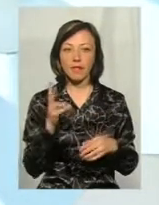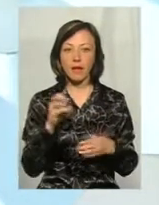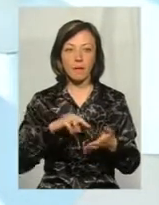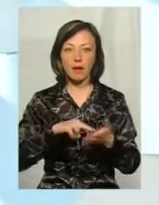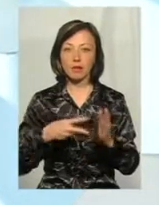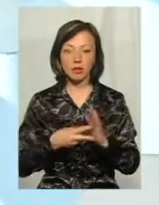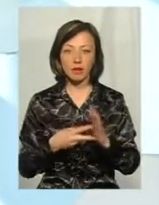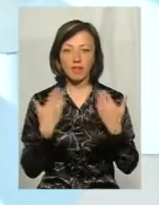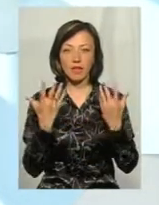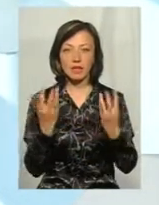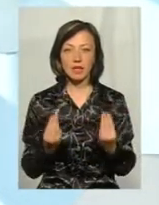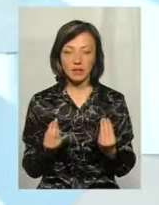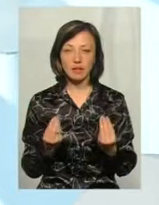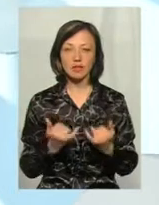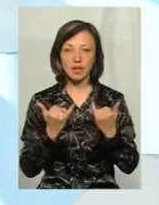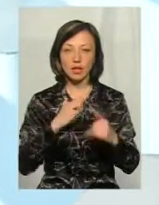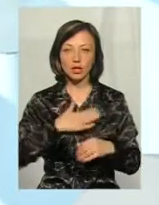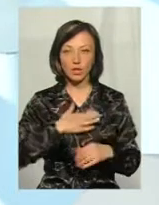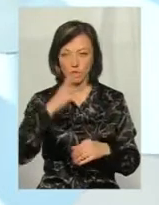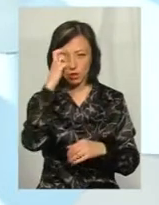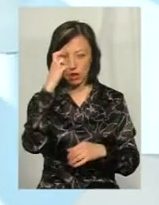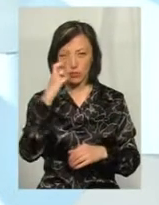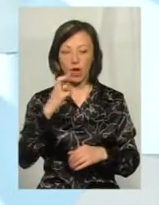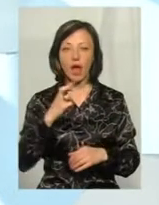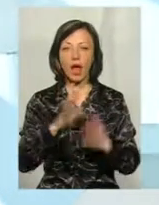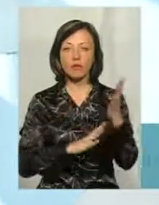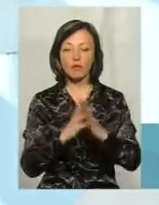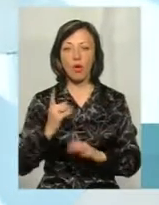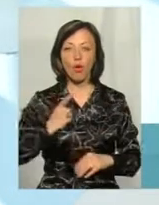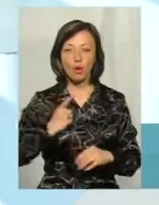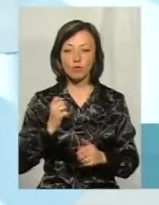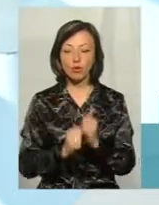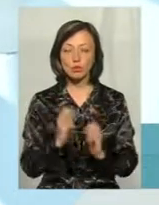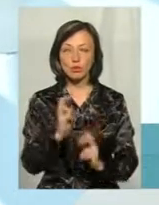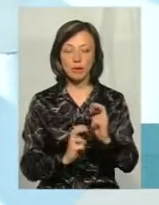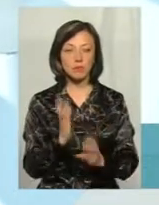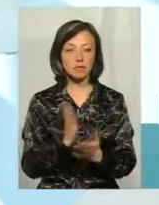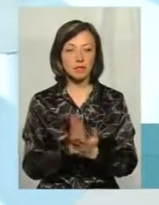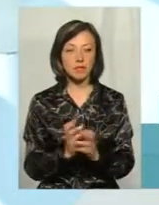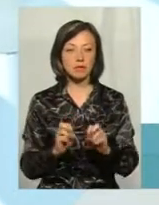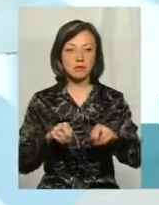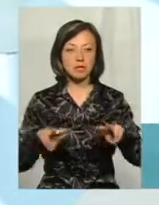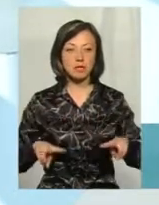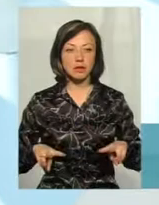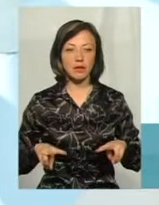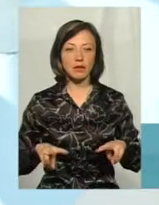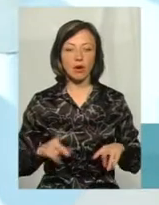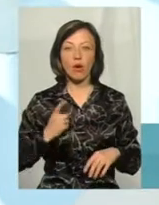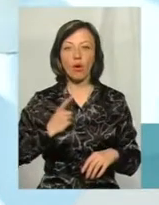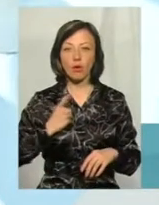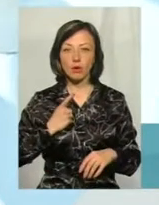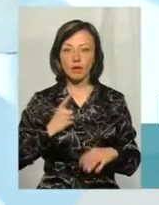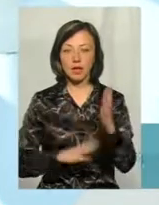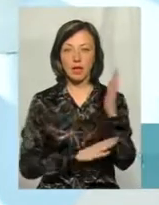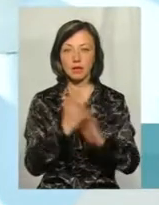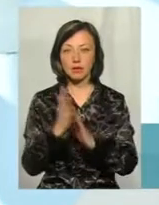передбачаємо вихідних днів для нашої державної лісової охорони. Ви знаєте, що у кожному підприємстві є, значить, спеціальна, значить, охорона лісів.